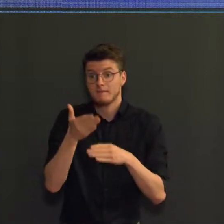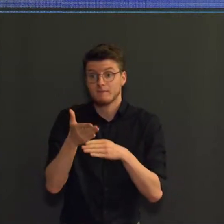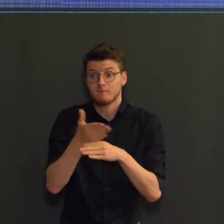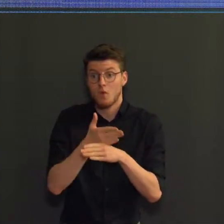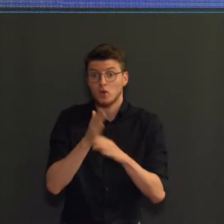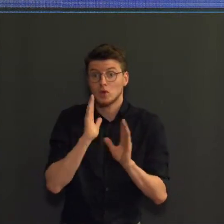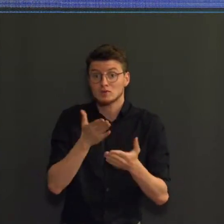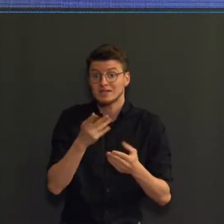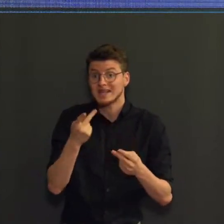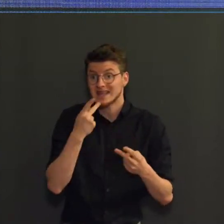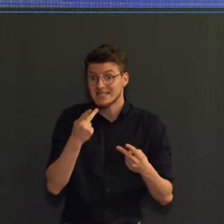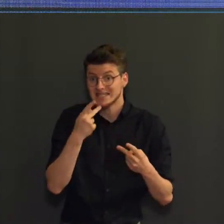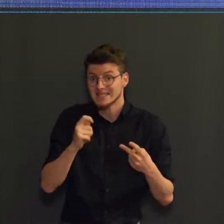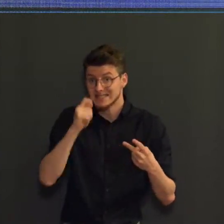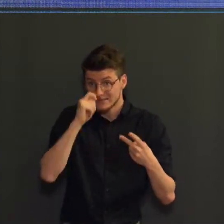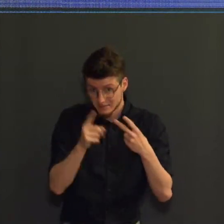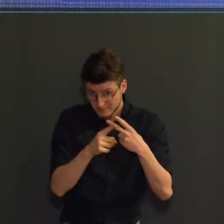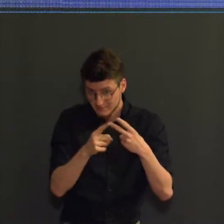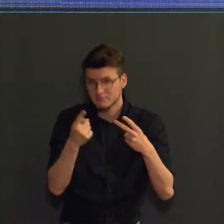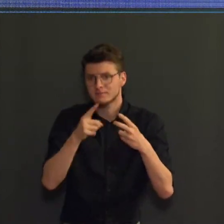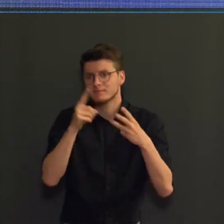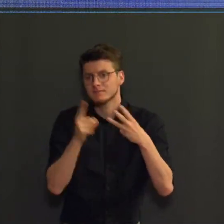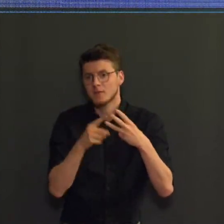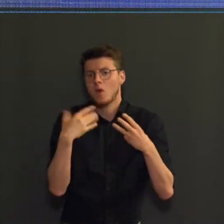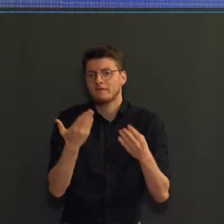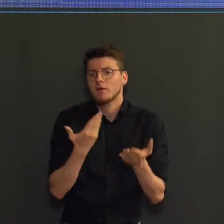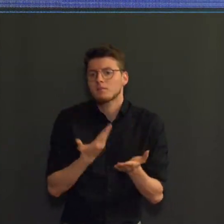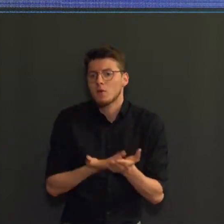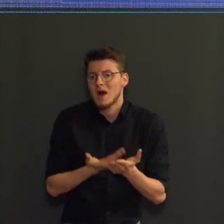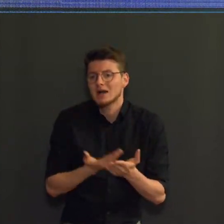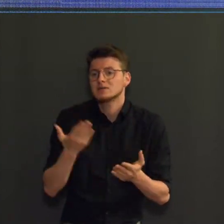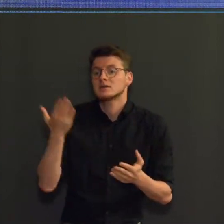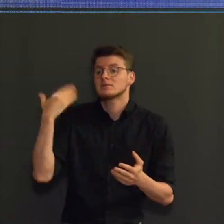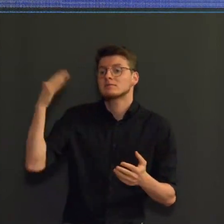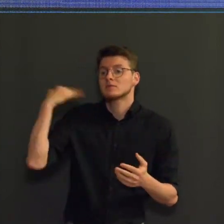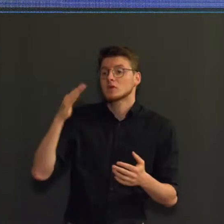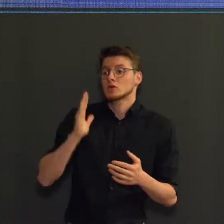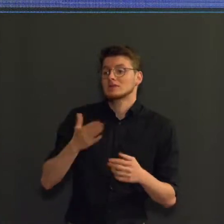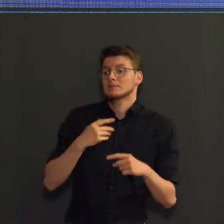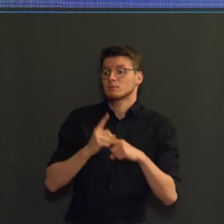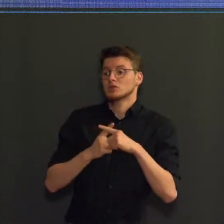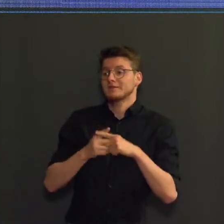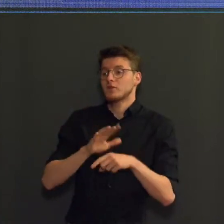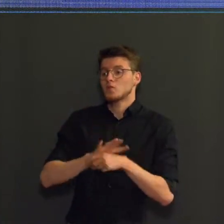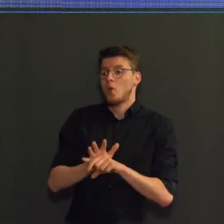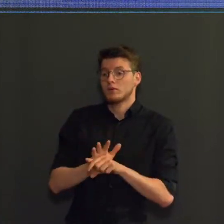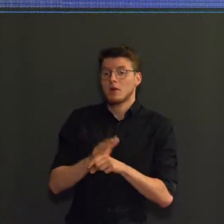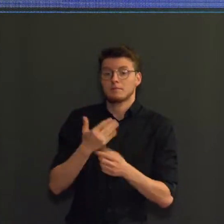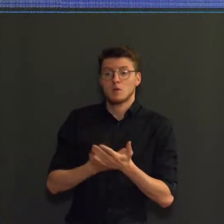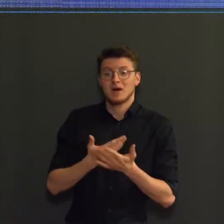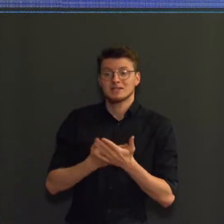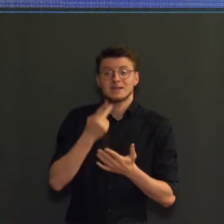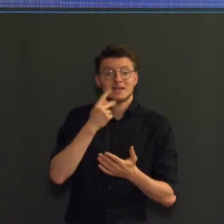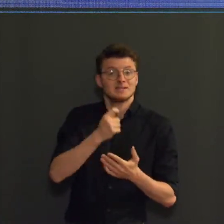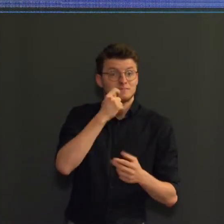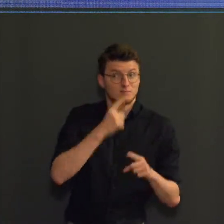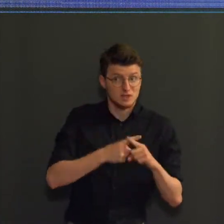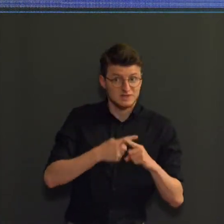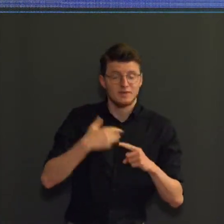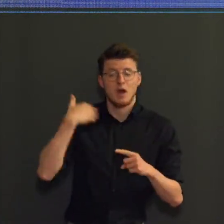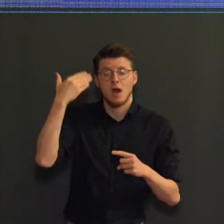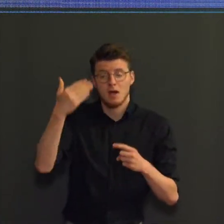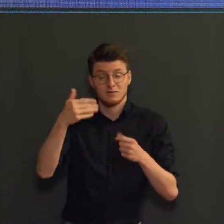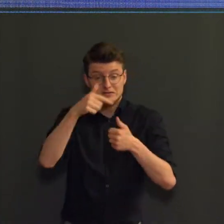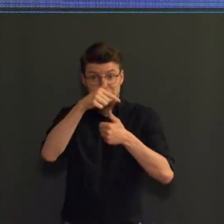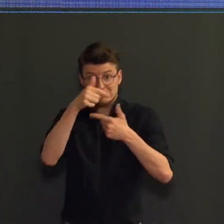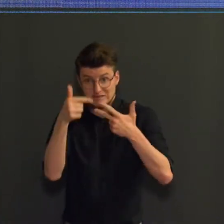oude infectie, dat kan bijvoorbeeld een oude positieve PCR-test zijn. Maar geen specifieke drempel of afkapwaarde